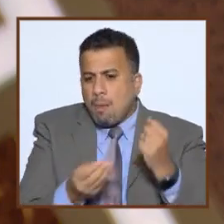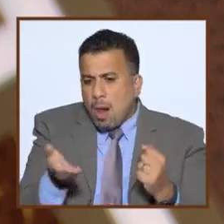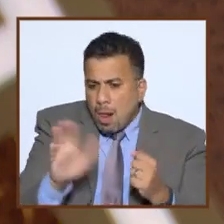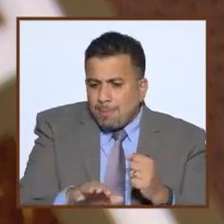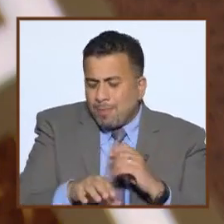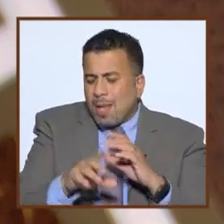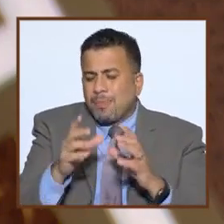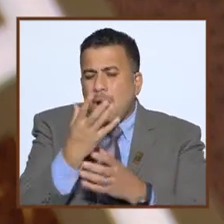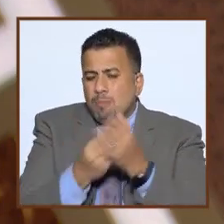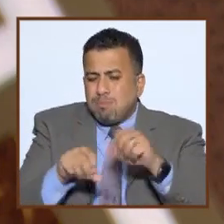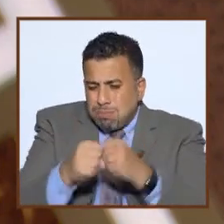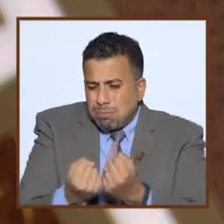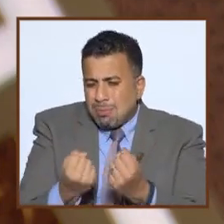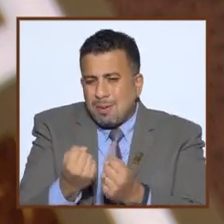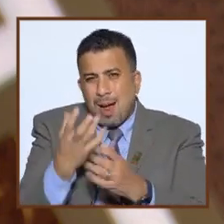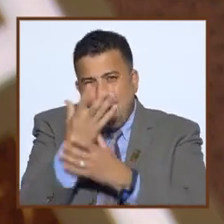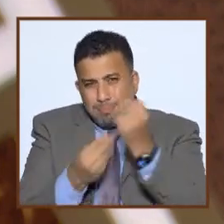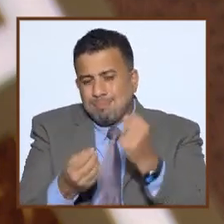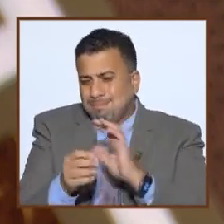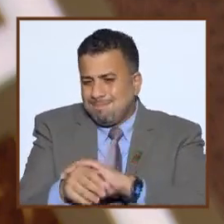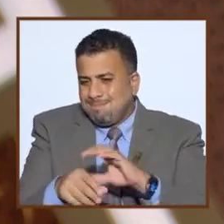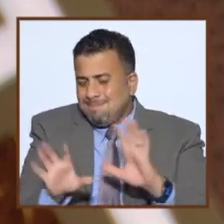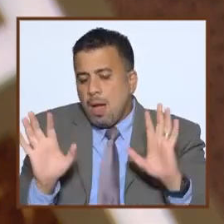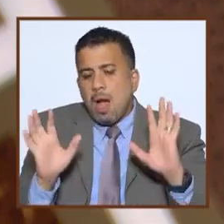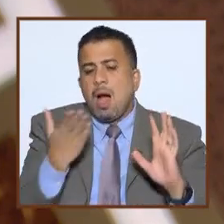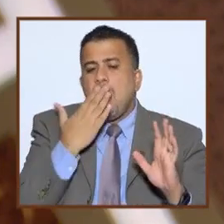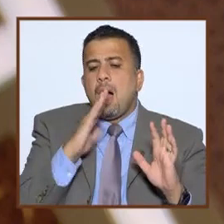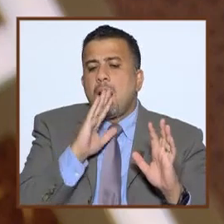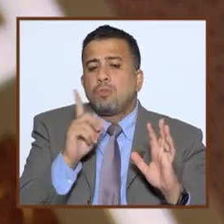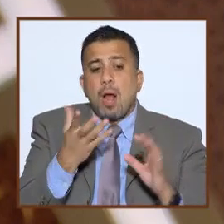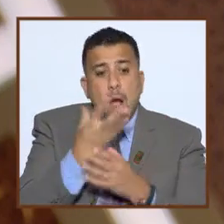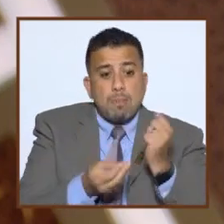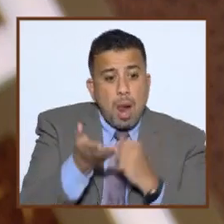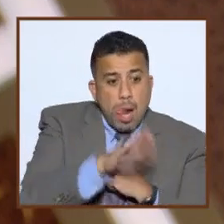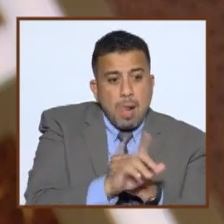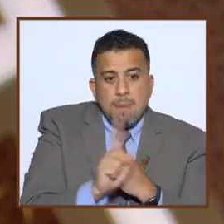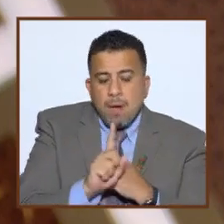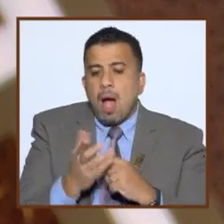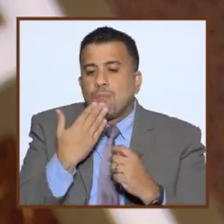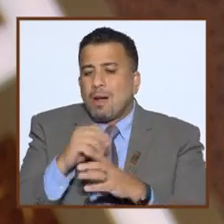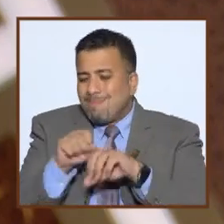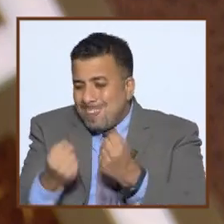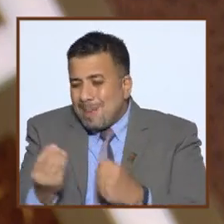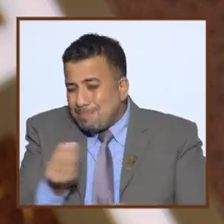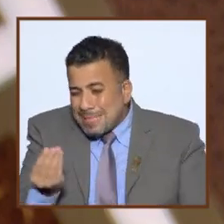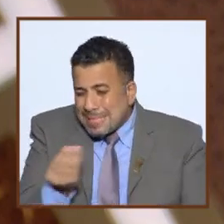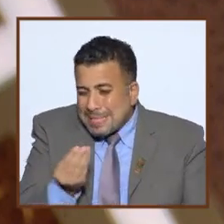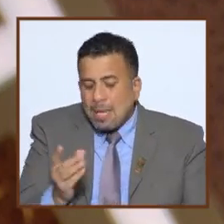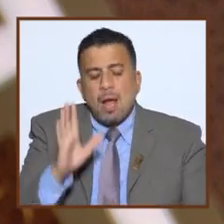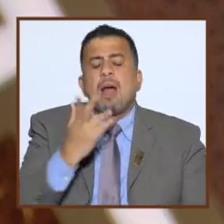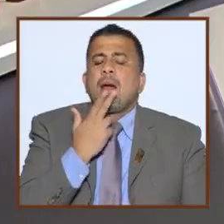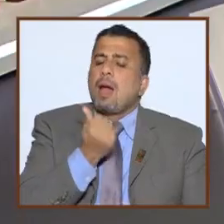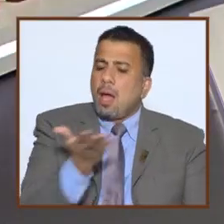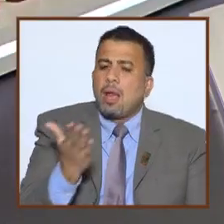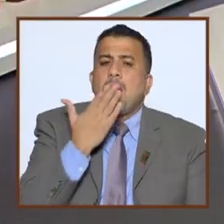يقولون خير ان شاء الله لان الله تدفع شر اعظم هو الموت مثلا بهذه الطريقه بارك الله فيك